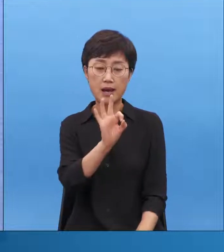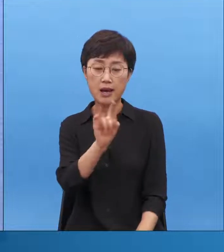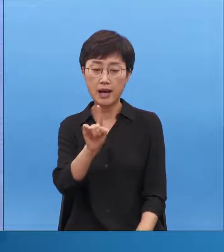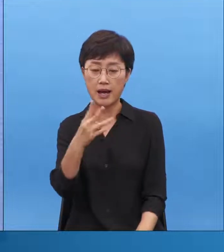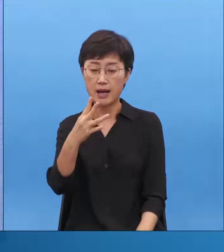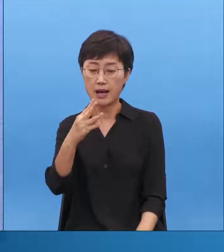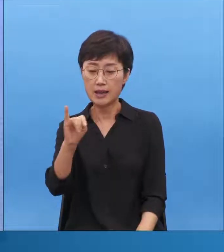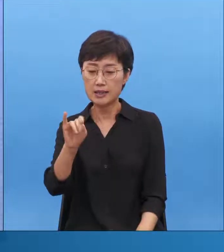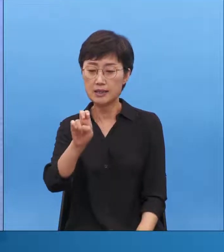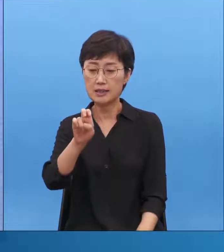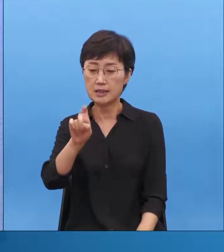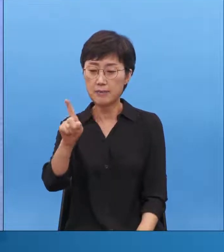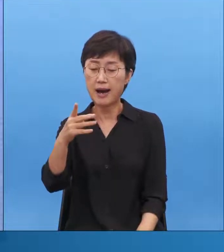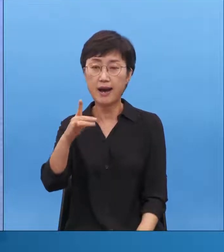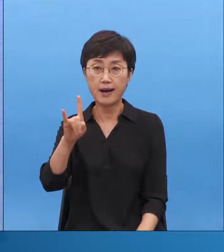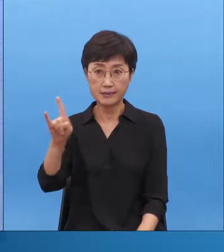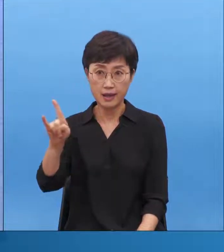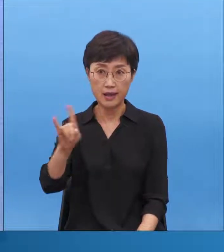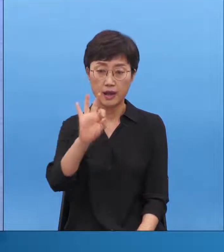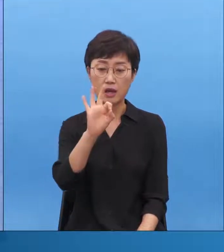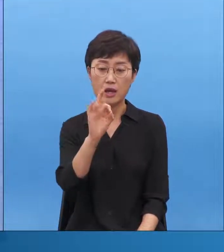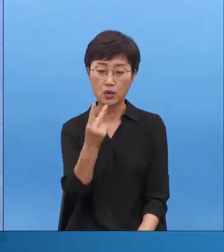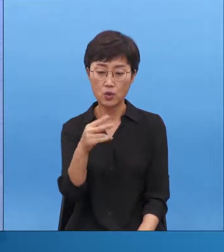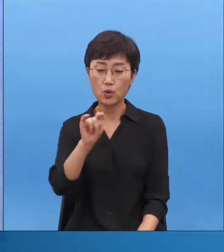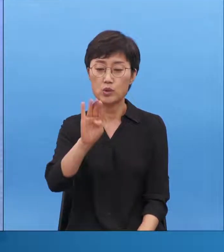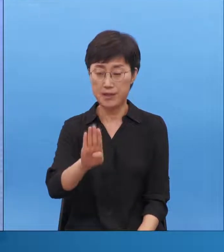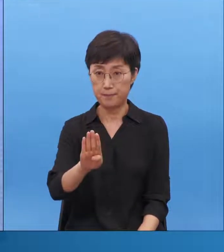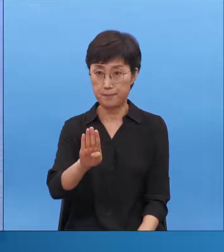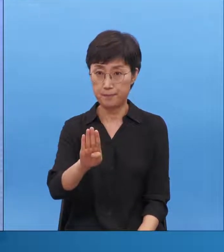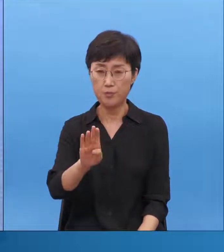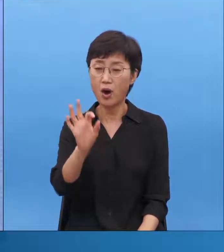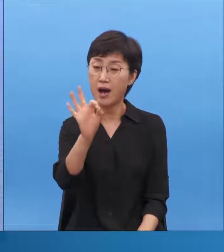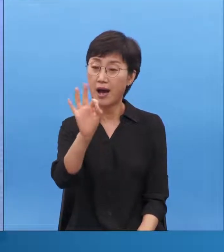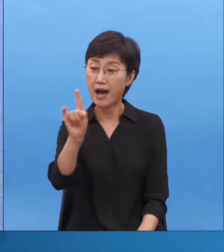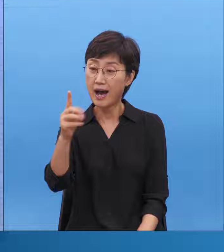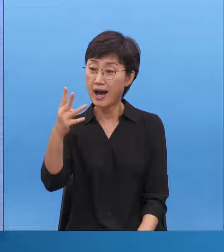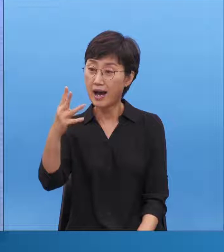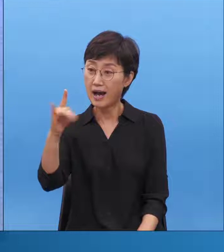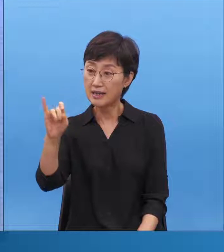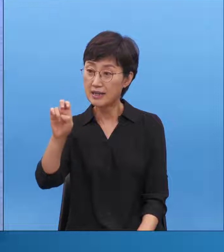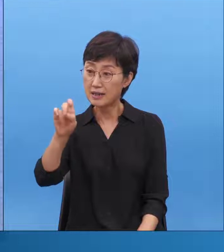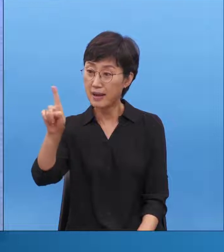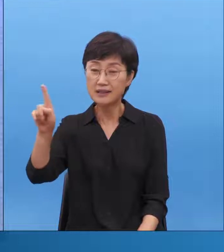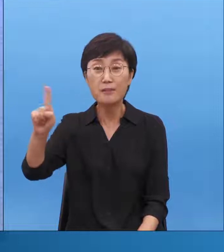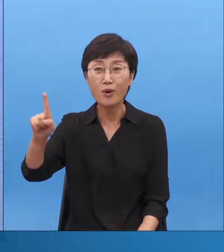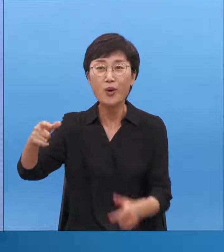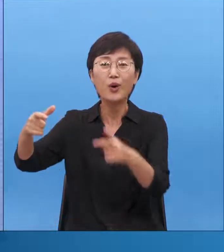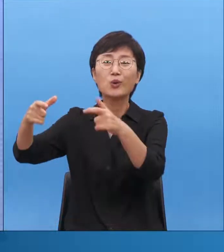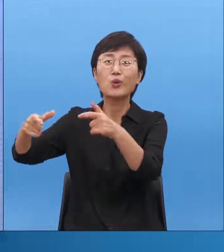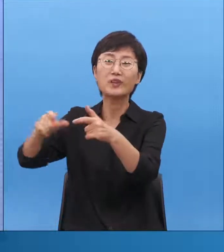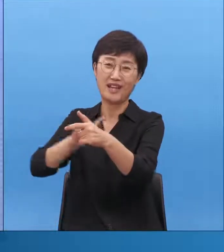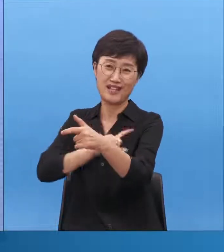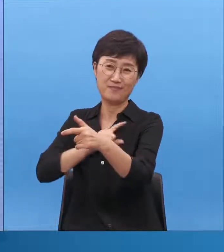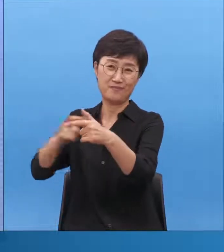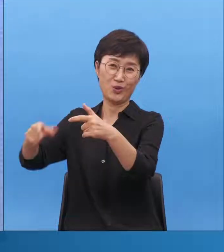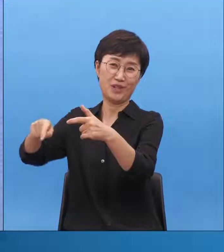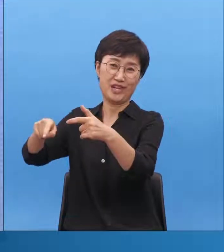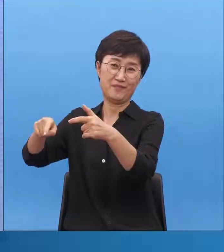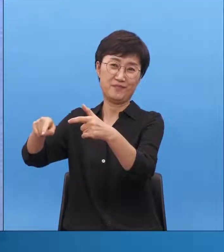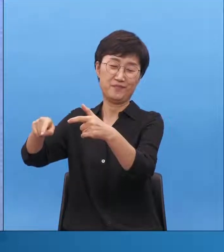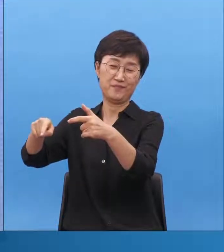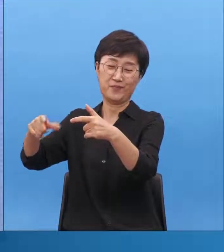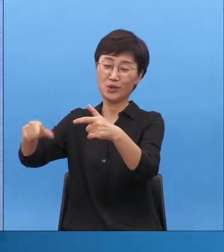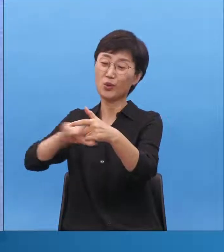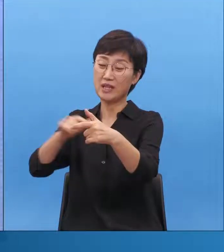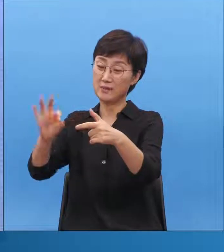Arimatheus Joseph. 아리마대 이런 동네 이름은 라마 다임 소빔이라는 같은 동네입니다. And